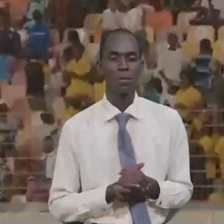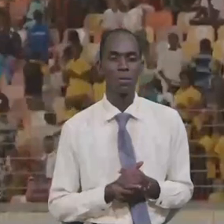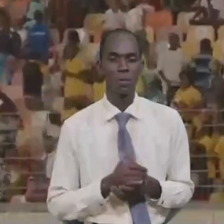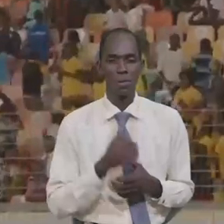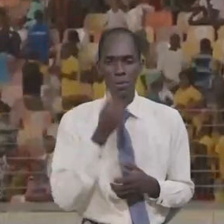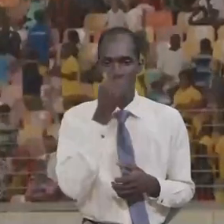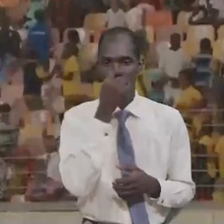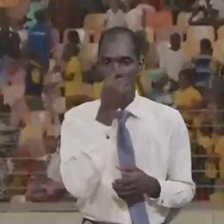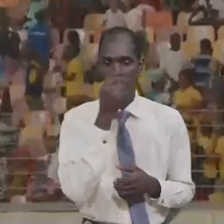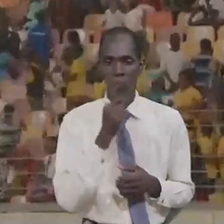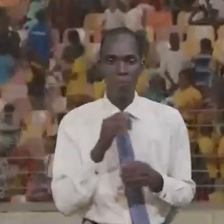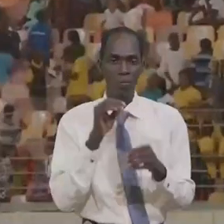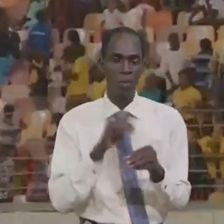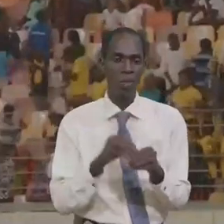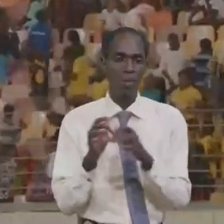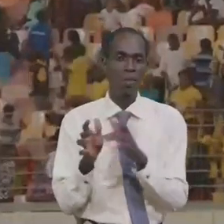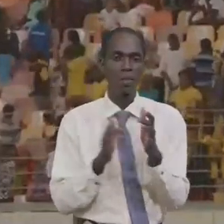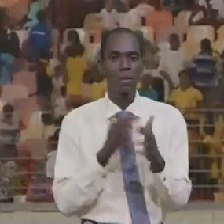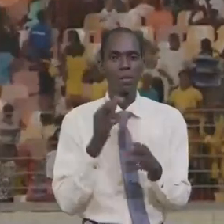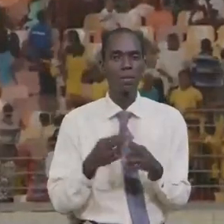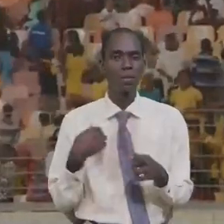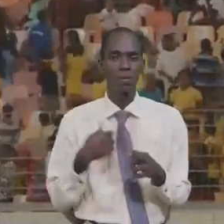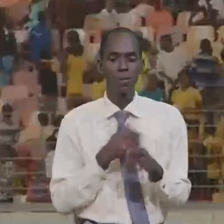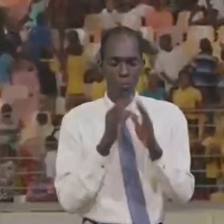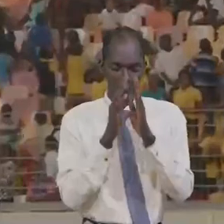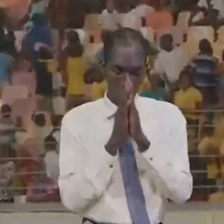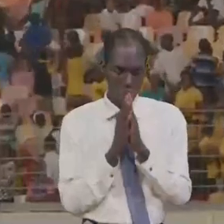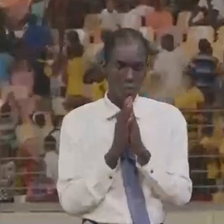au nom de Jésus nous prions